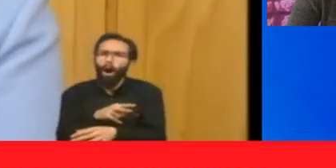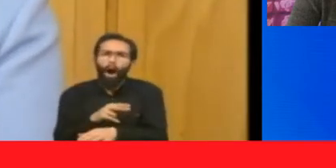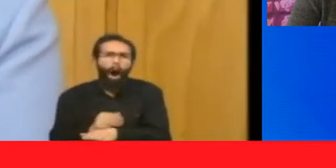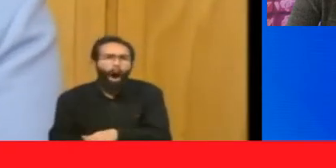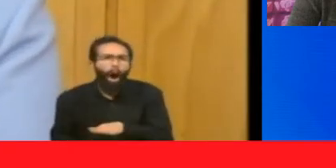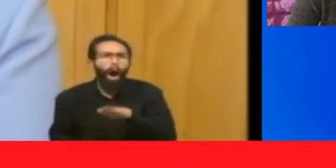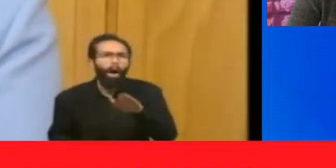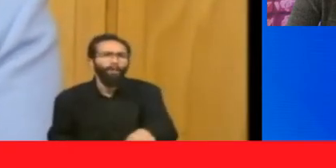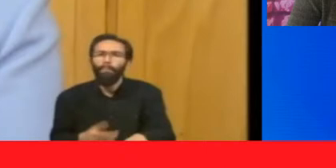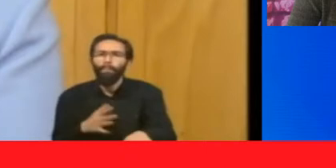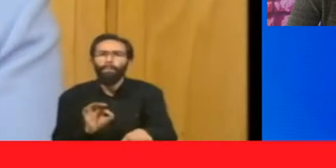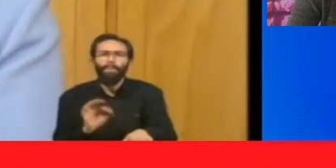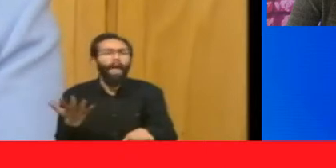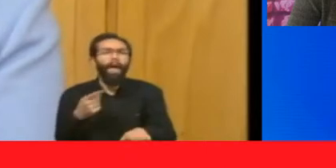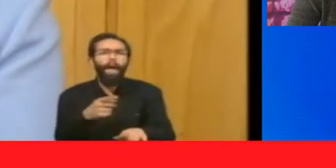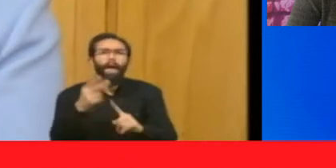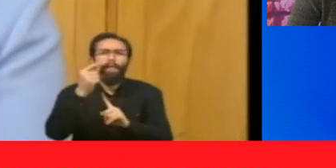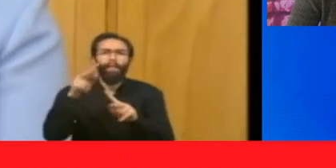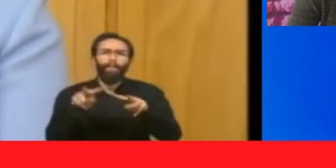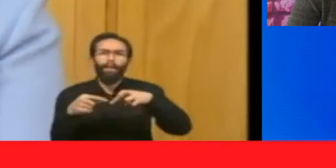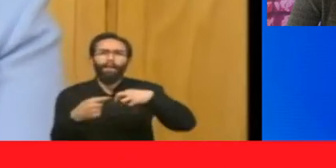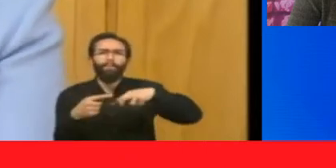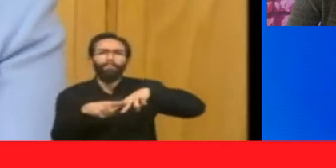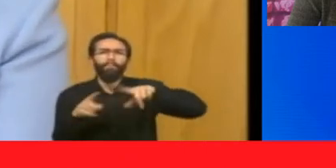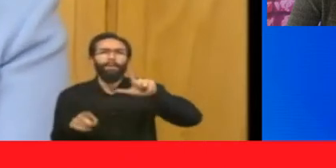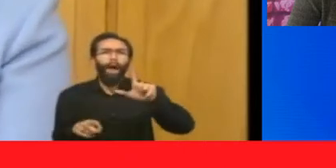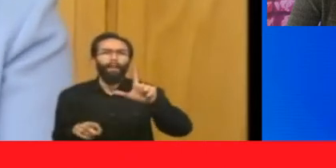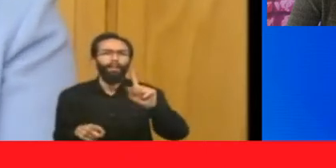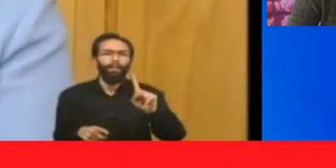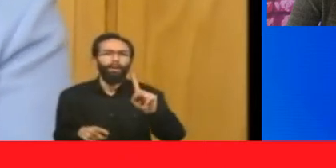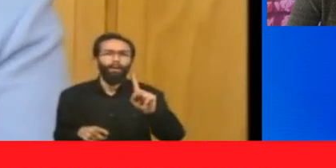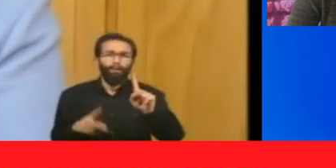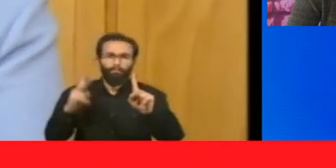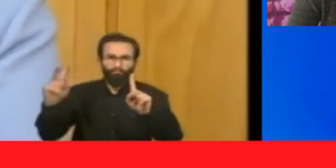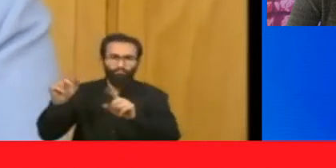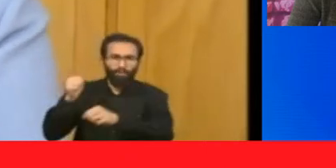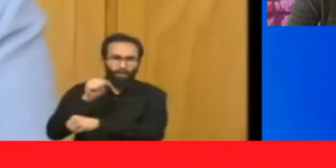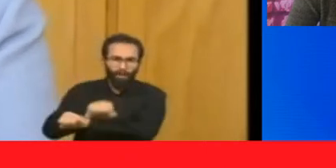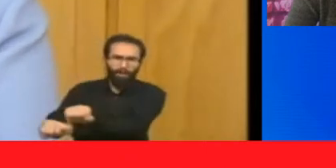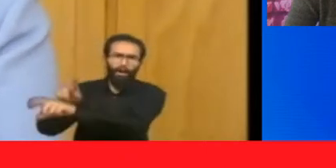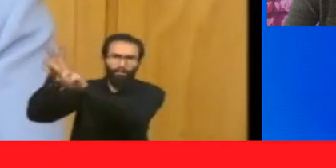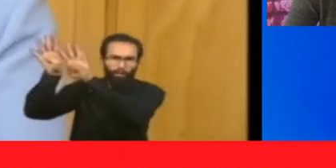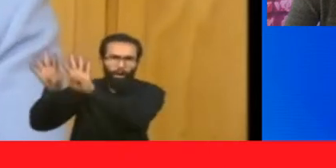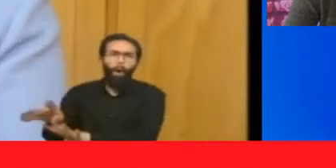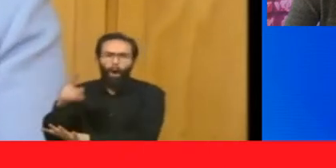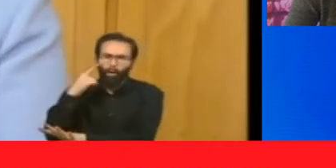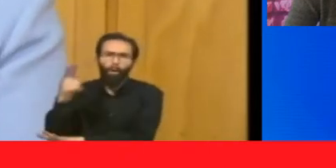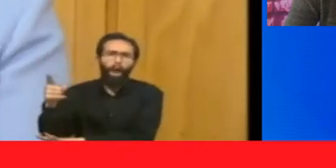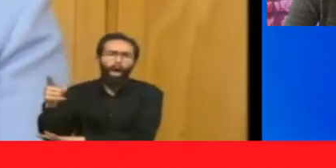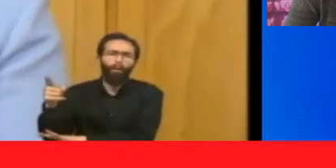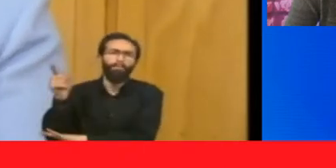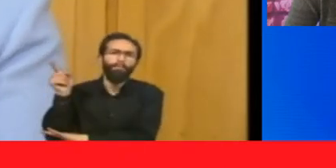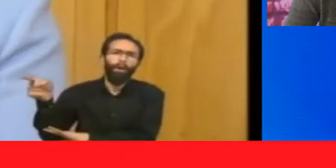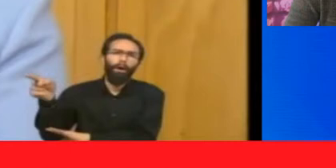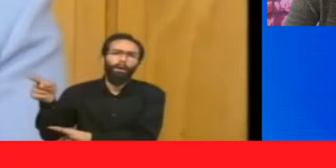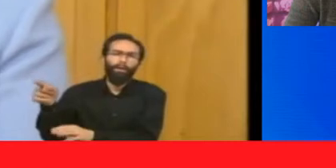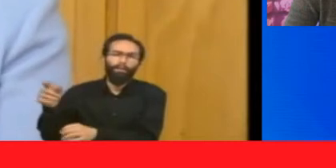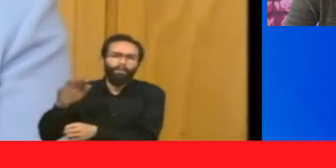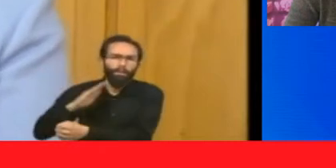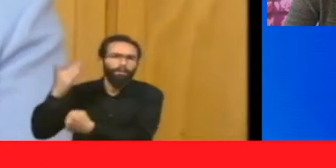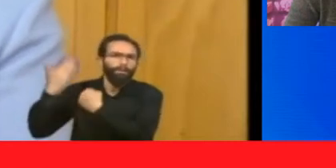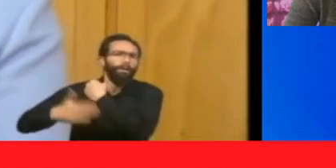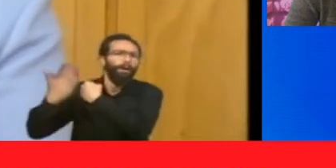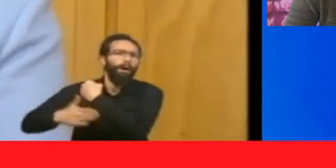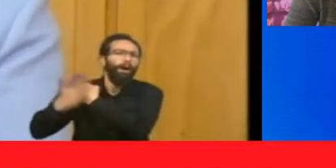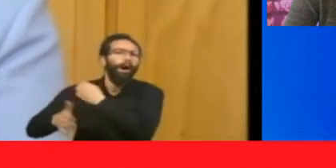ağırlaştırılmış tecrit hukuksuzluğudur. Devlet kendi hukukunu İmralı'da çok net söylüyorum